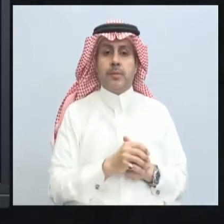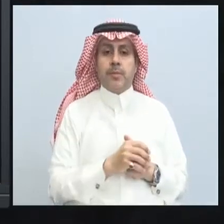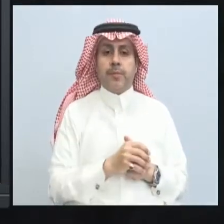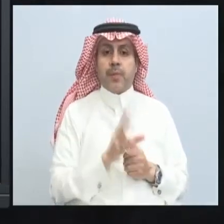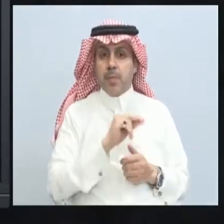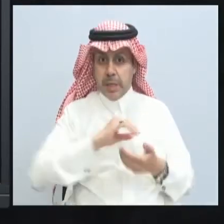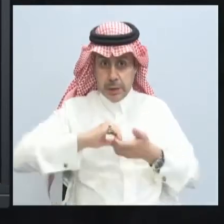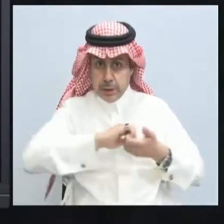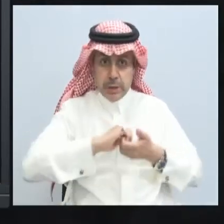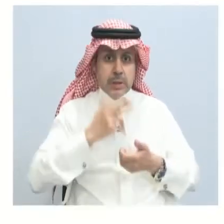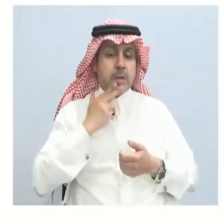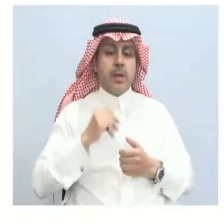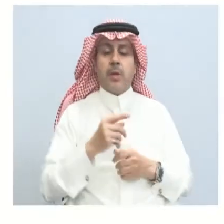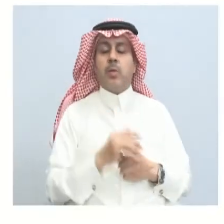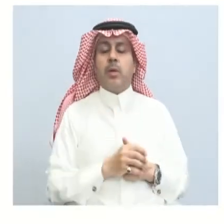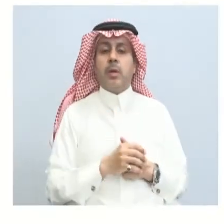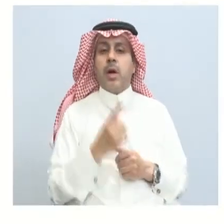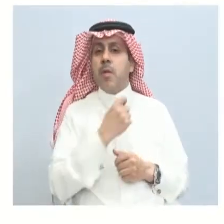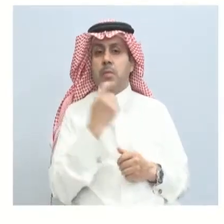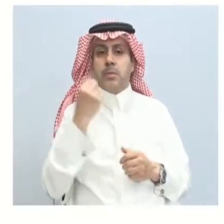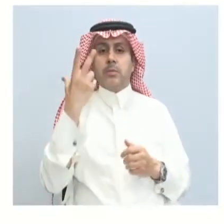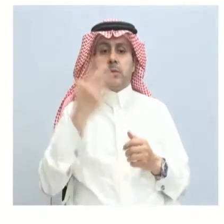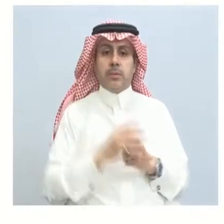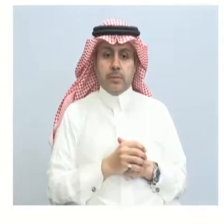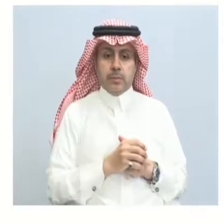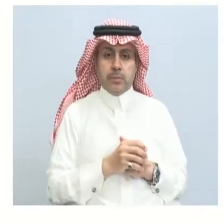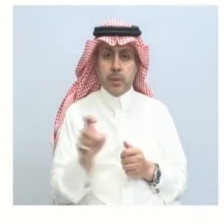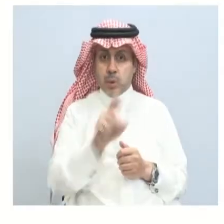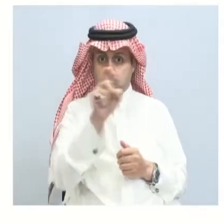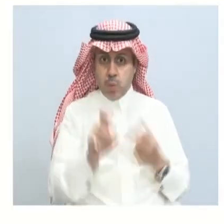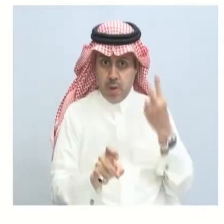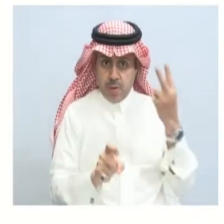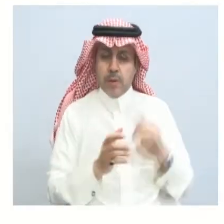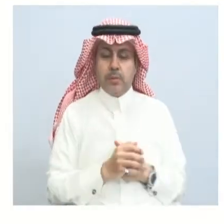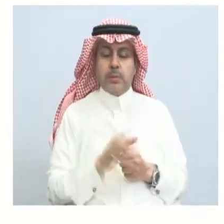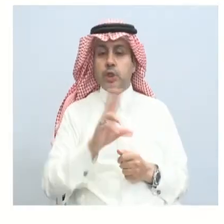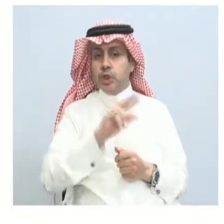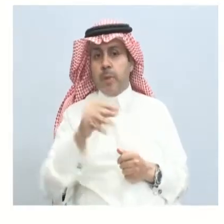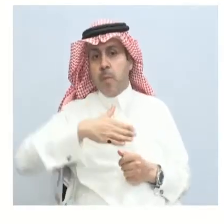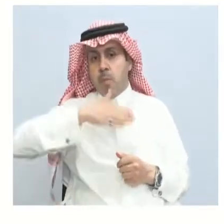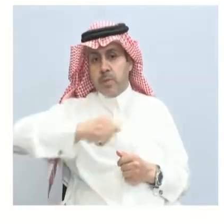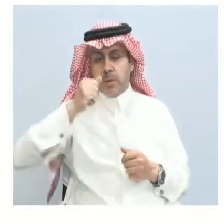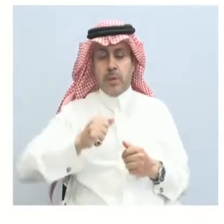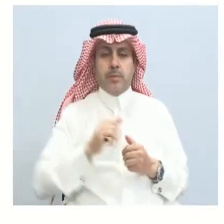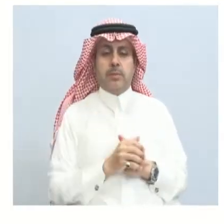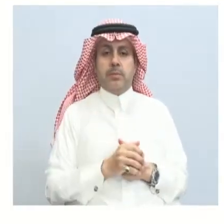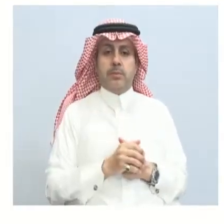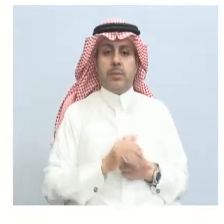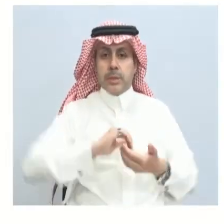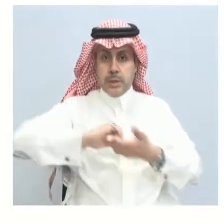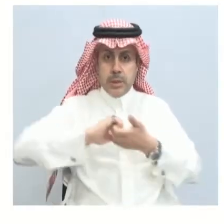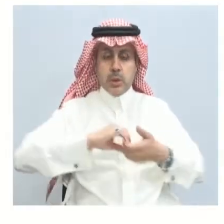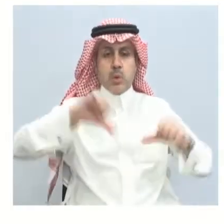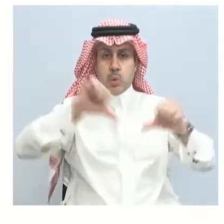وبين الجليس الصالح السؤال الثاني شبه النبي صلى الله عليه وسلم جليس السوء بنافخ